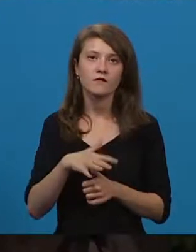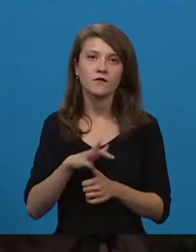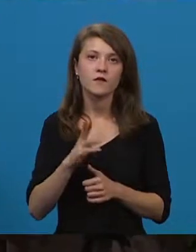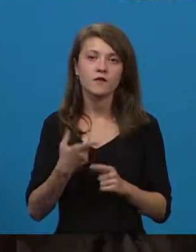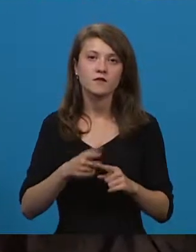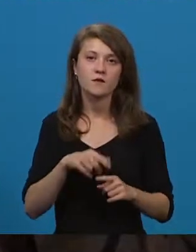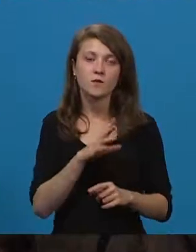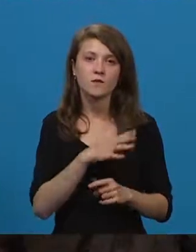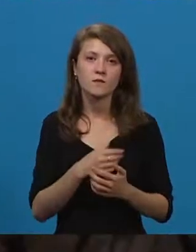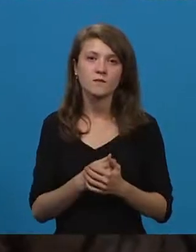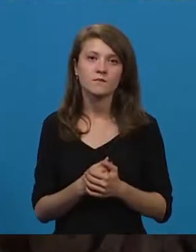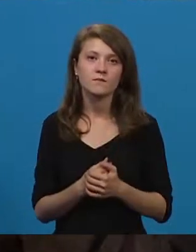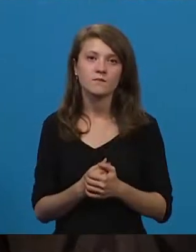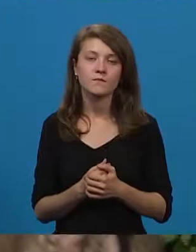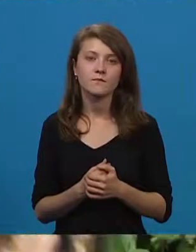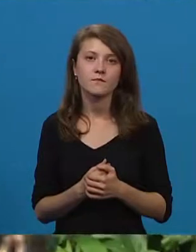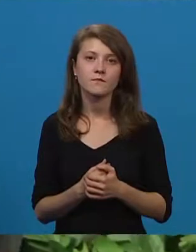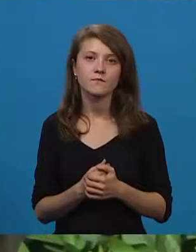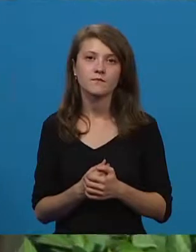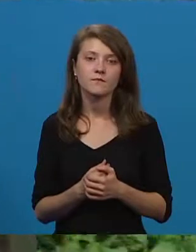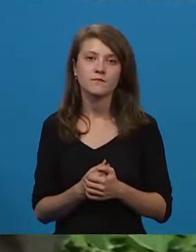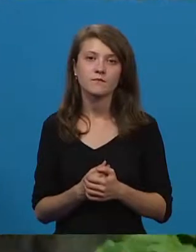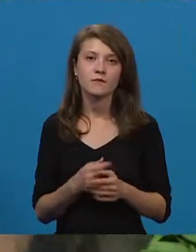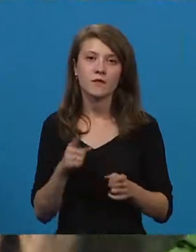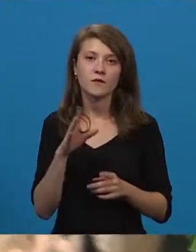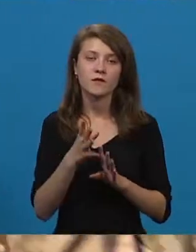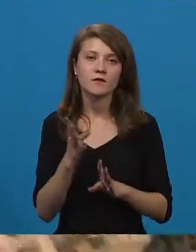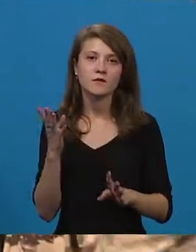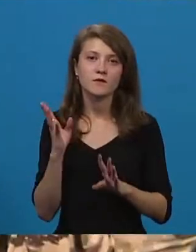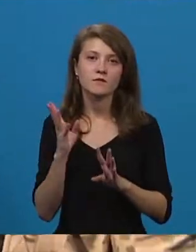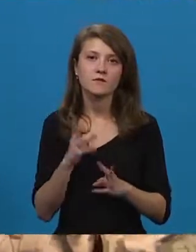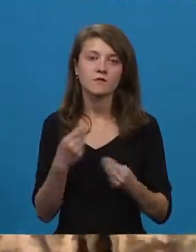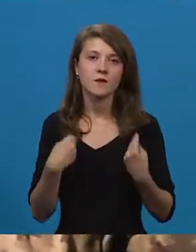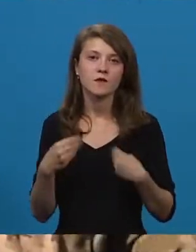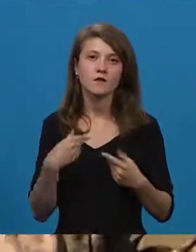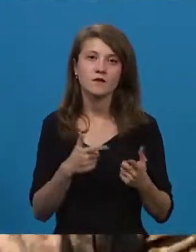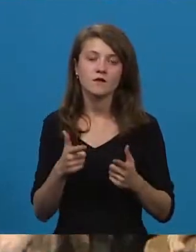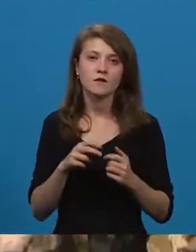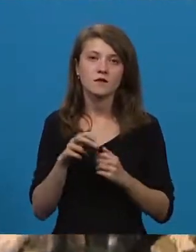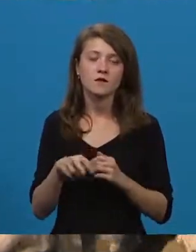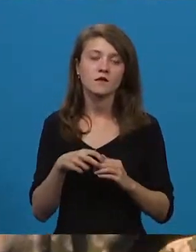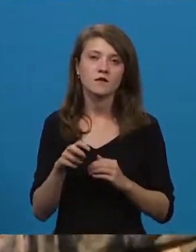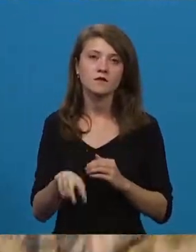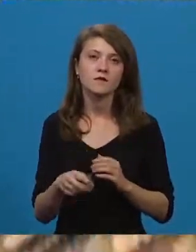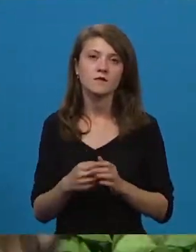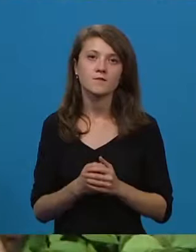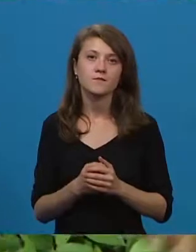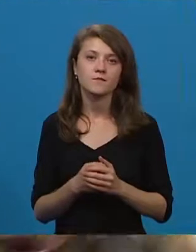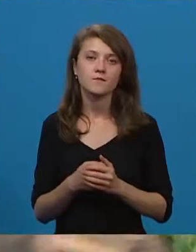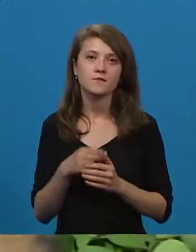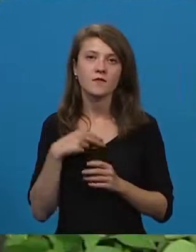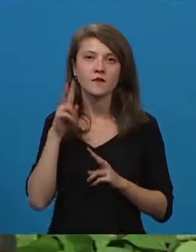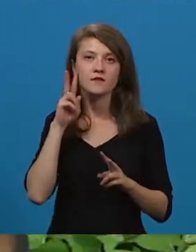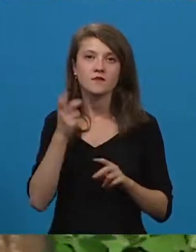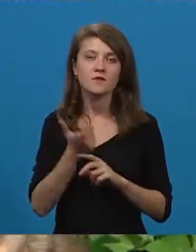було? Ну, тут бачиш, один за одним вже одягаються наниз, і я не знаю, тут дуже